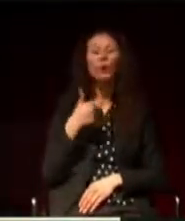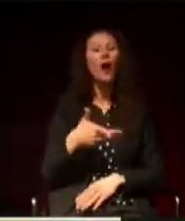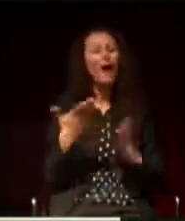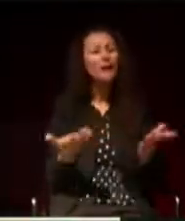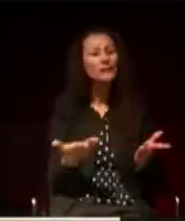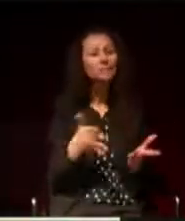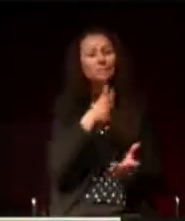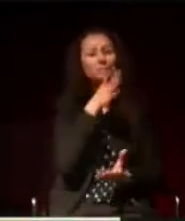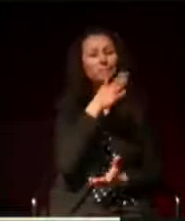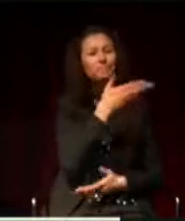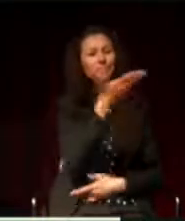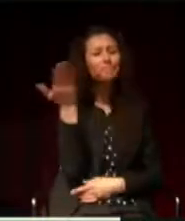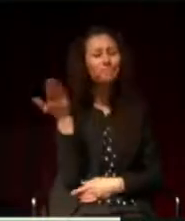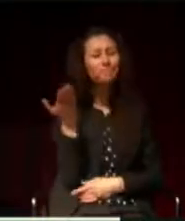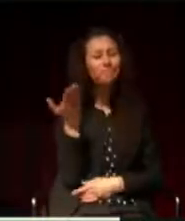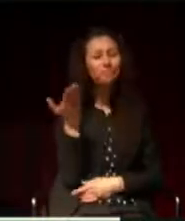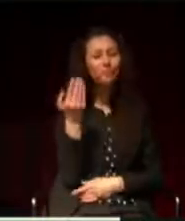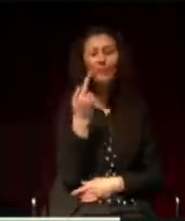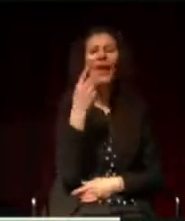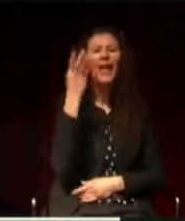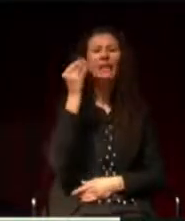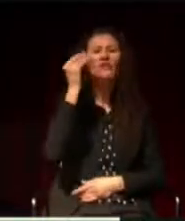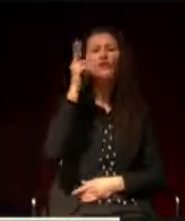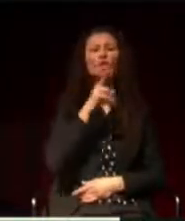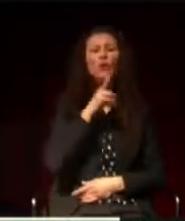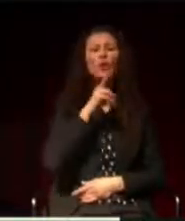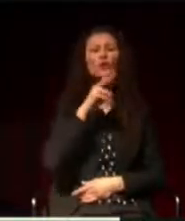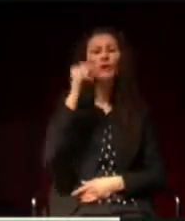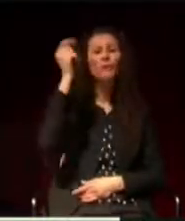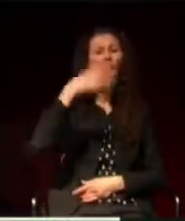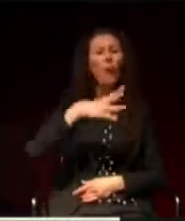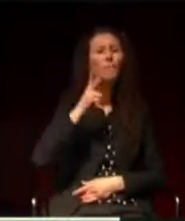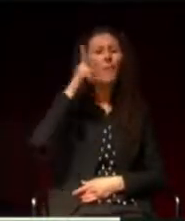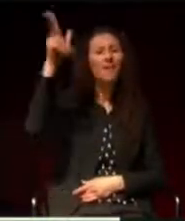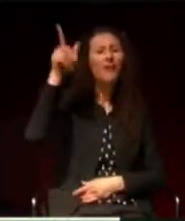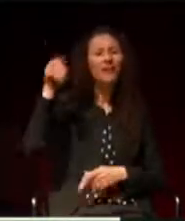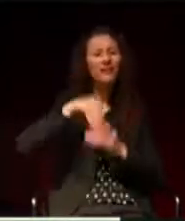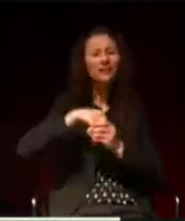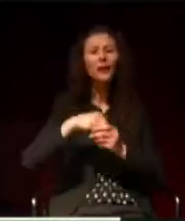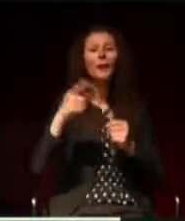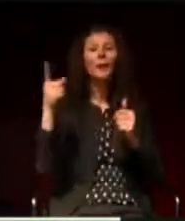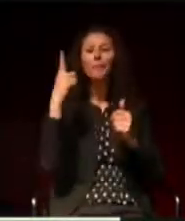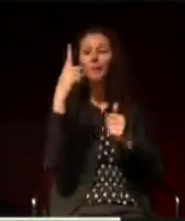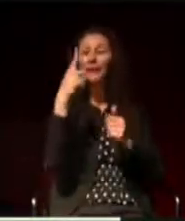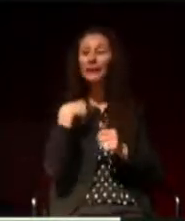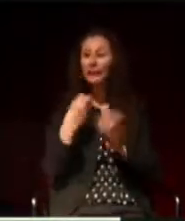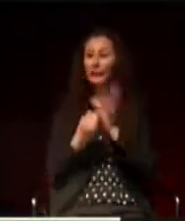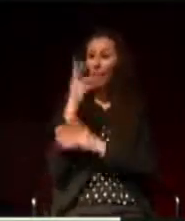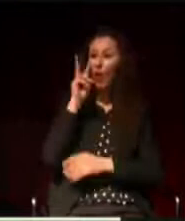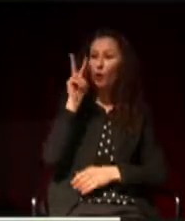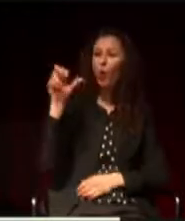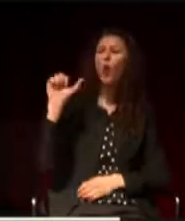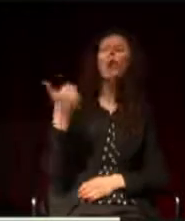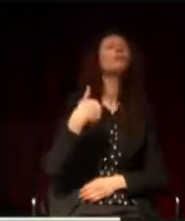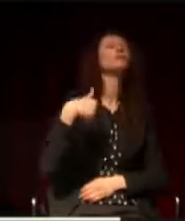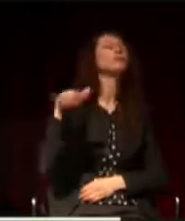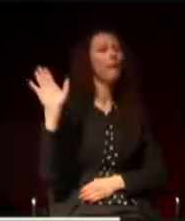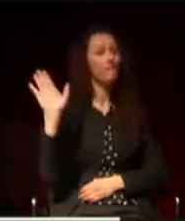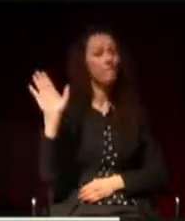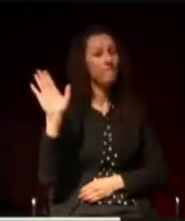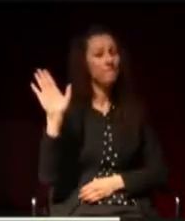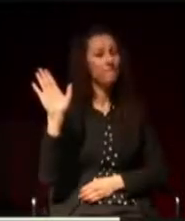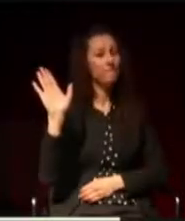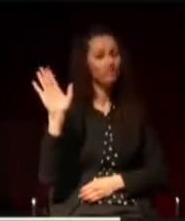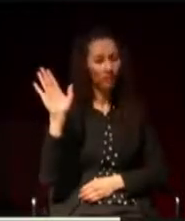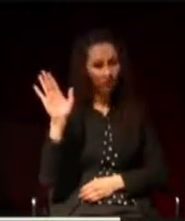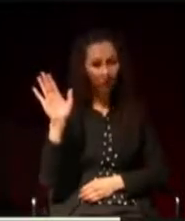hani en son bir dizide Polat Alamdar da söylemişti. Birini sabah görsem önemsemem. Bu